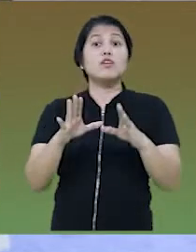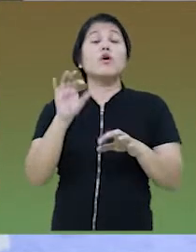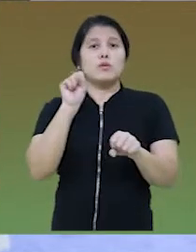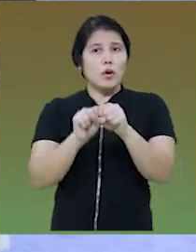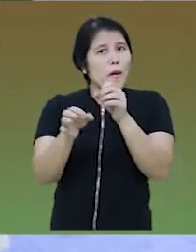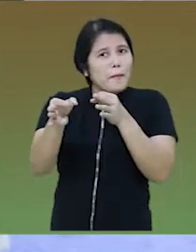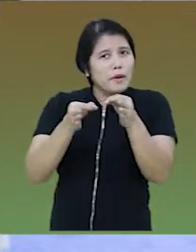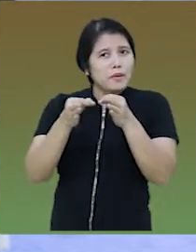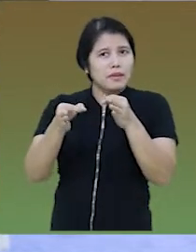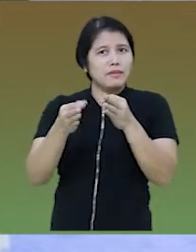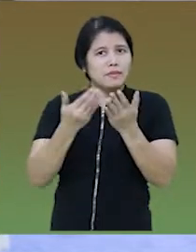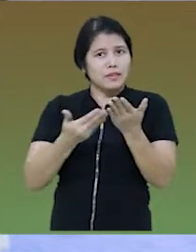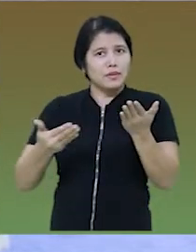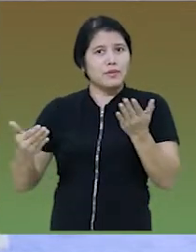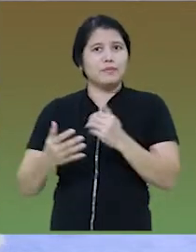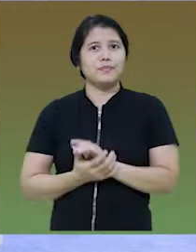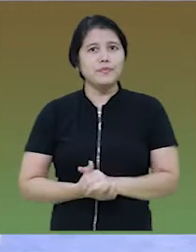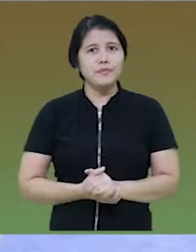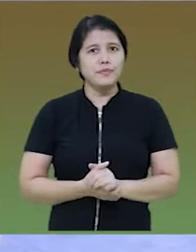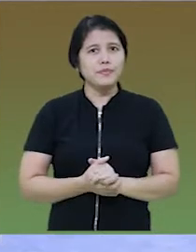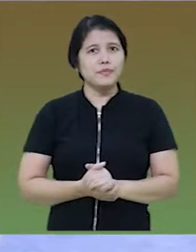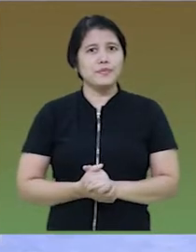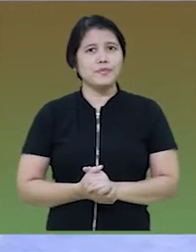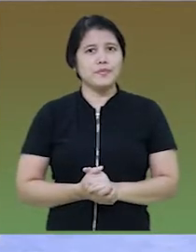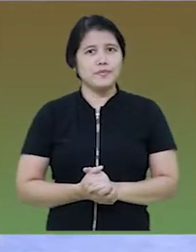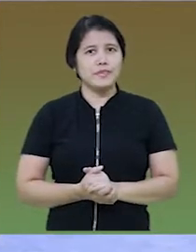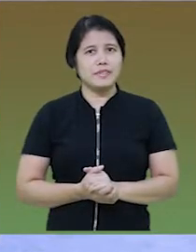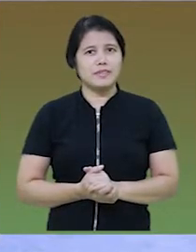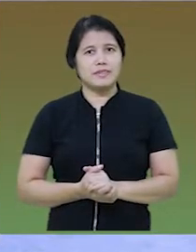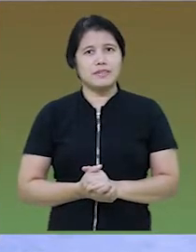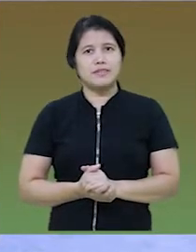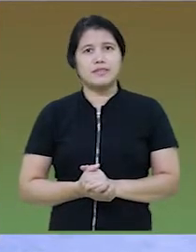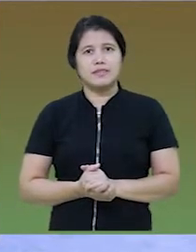upang maipaliwanag ang mga ito.